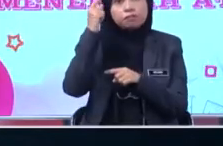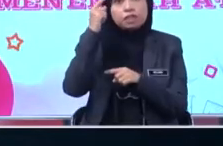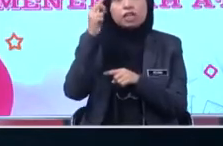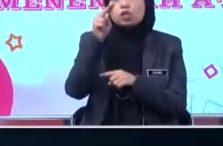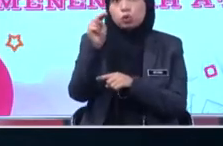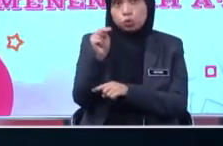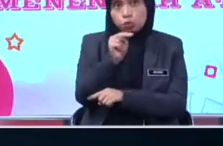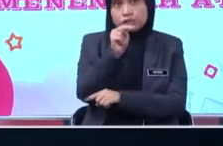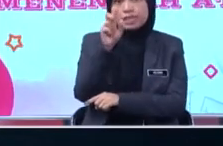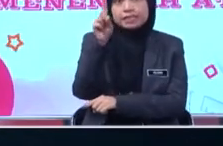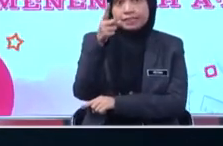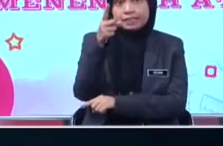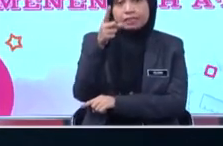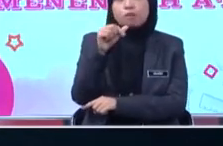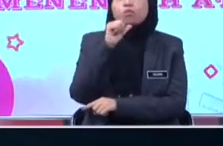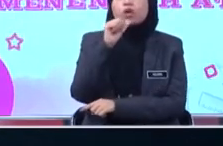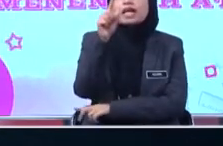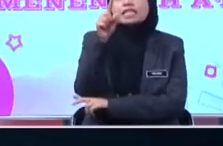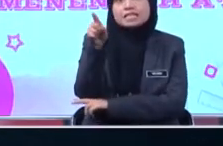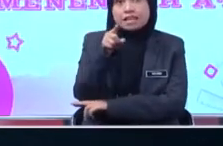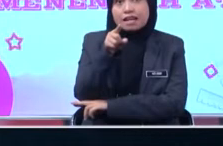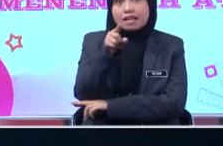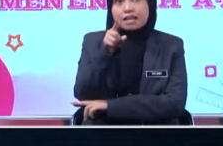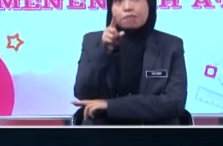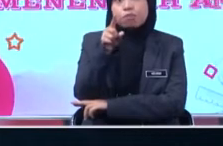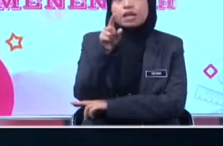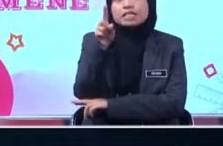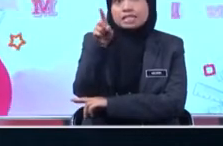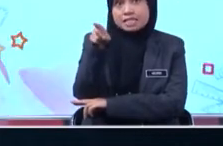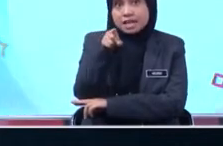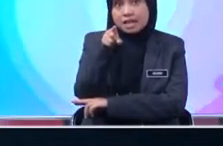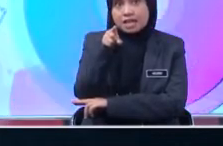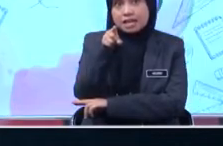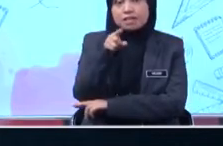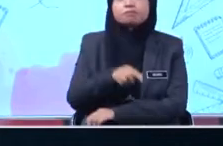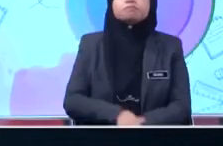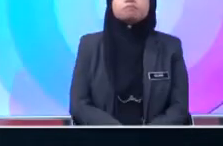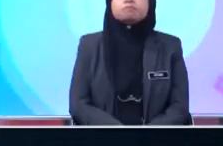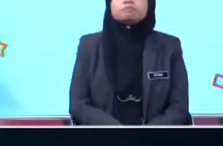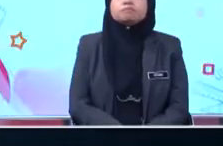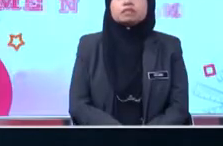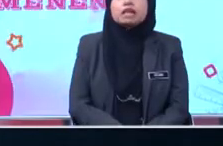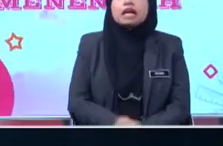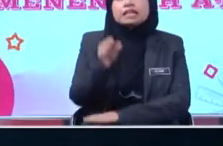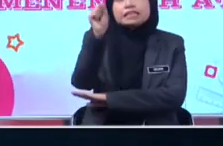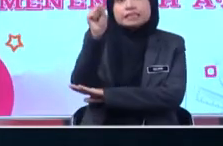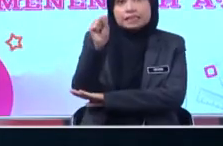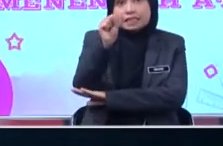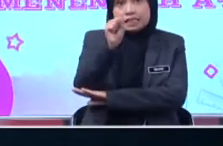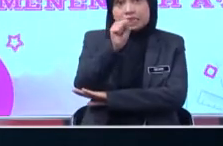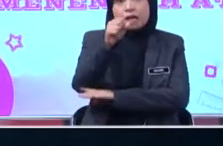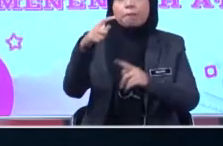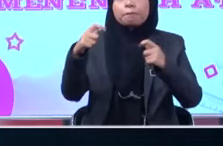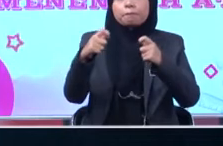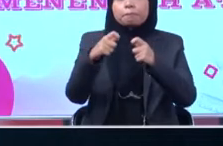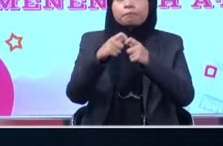Nun Iya betul sekali ditanwin tanwin berhubungan CY Oke SIM gitu juga nun